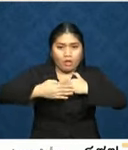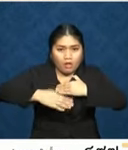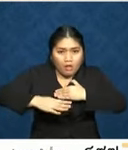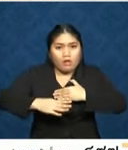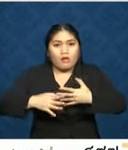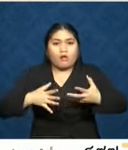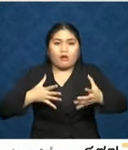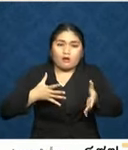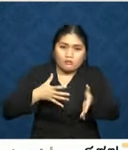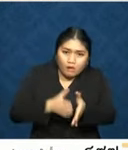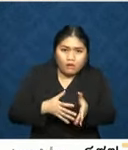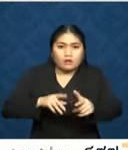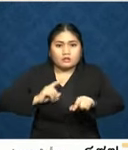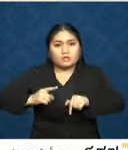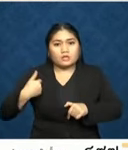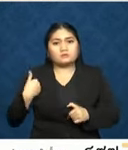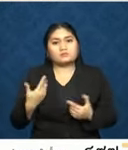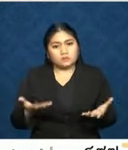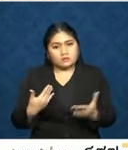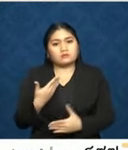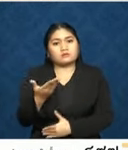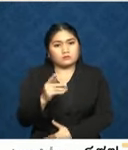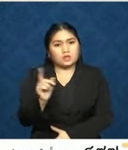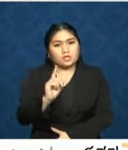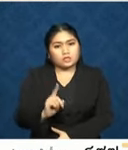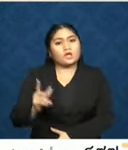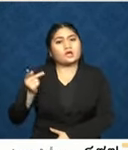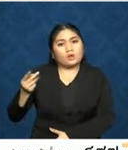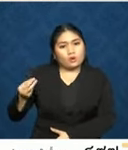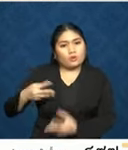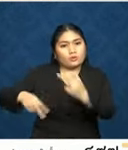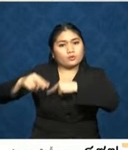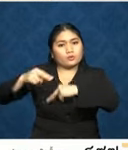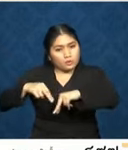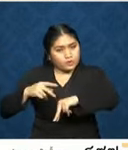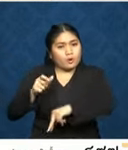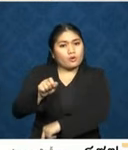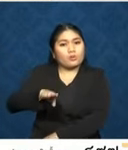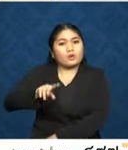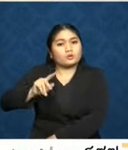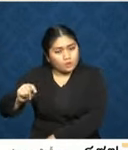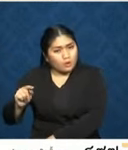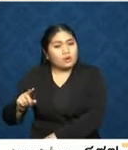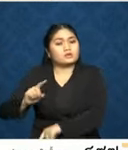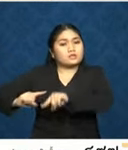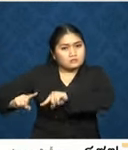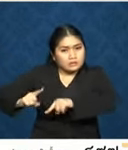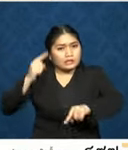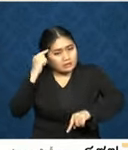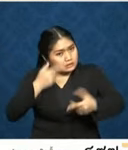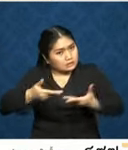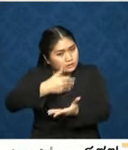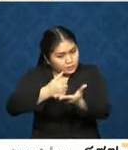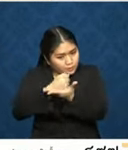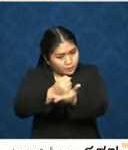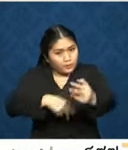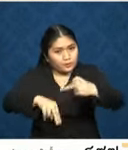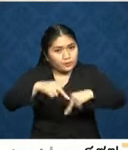สูญเสียทรัพย์สินเพราะฉะนั้นขอรบกวนให้กรมส่งเสริมการปกครองส่วนท้องถิ่นและอบตราชใหญ่นะครับพิจารณาดำเนินการด้วยครับขอกราบ